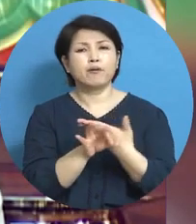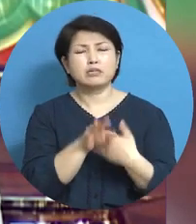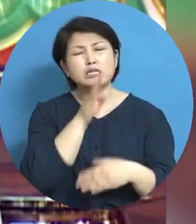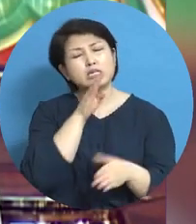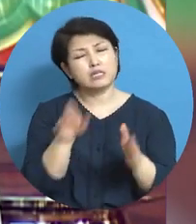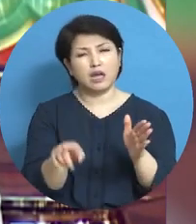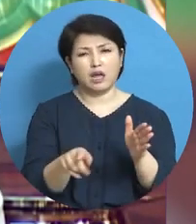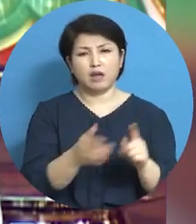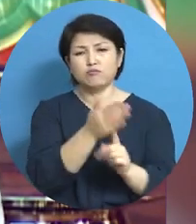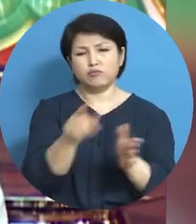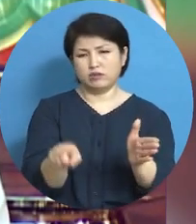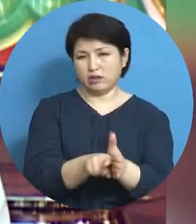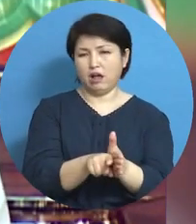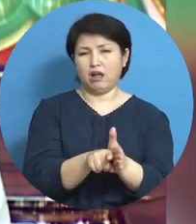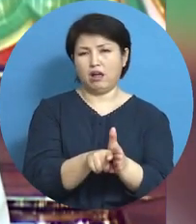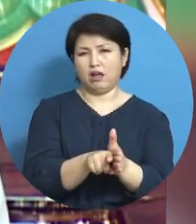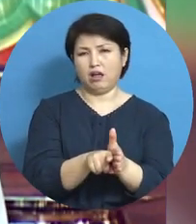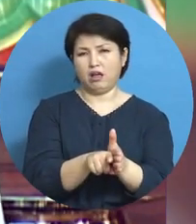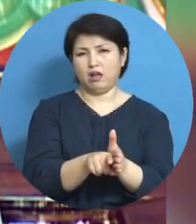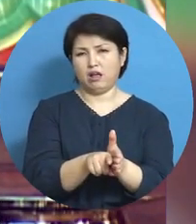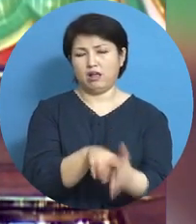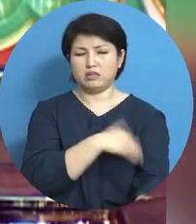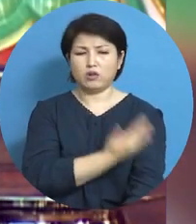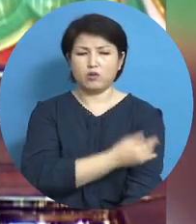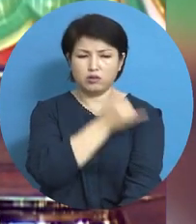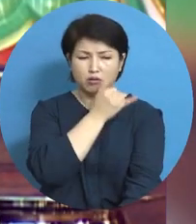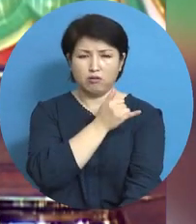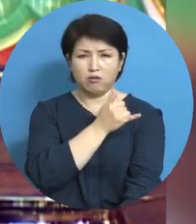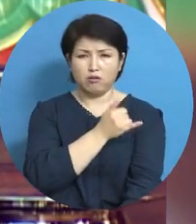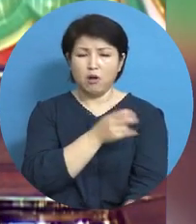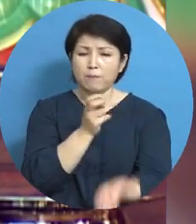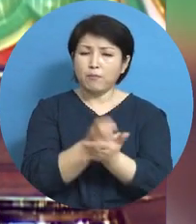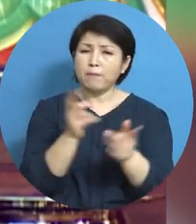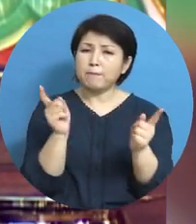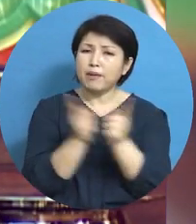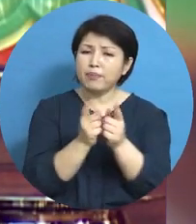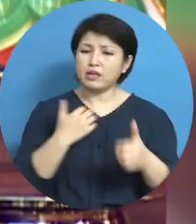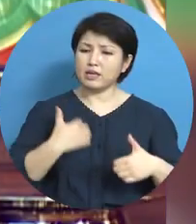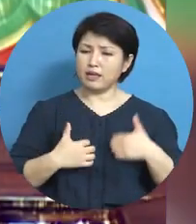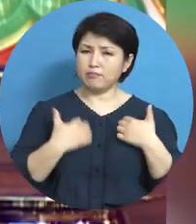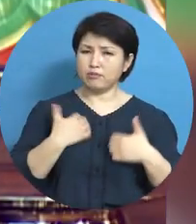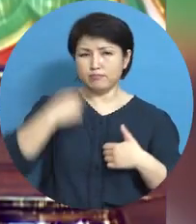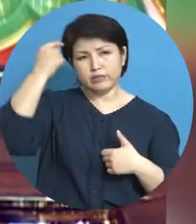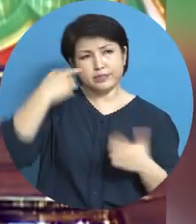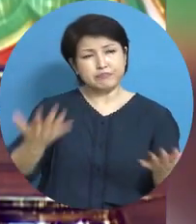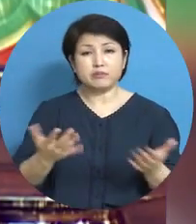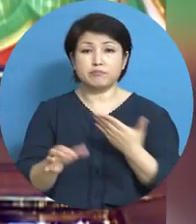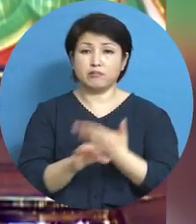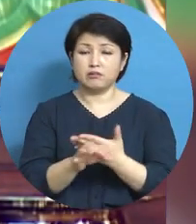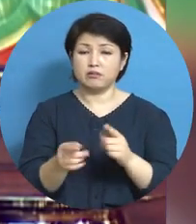그러면 법을 만난 기쁨을 경험하지 못하면 불자라고 하기가 어려운 거예요.